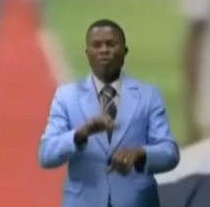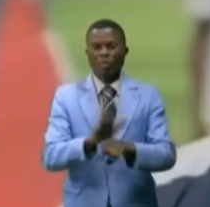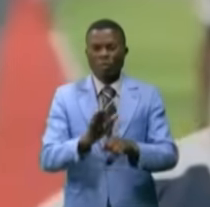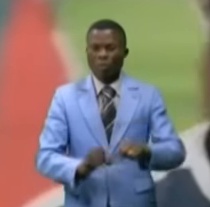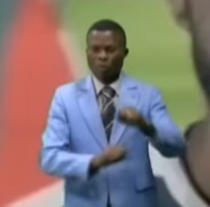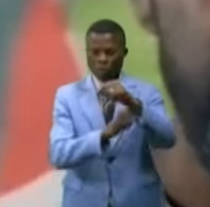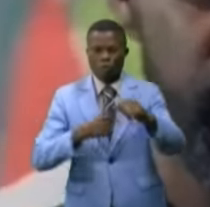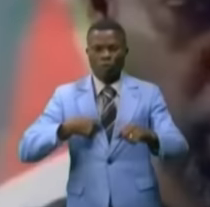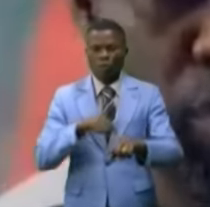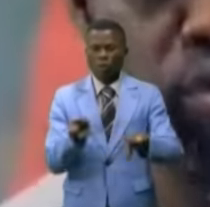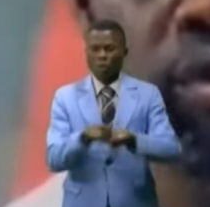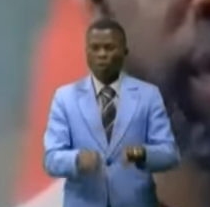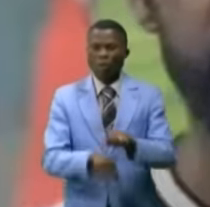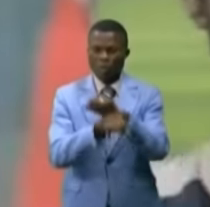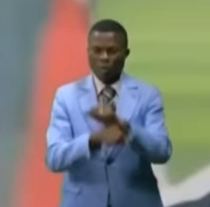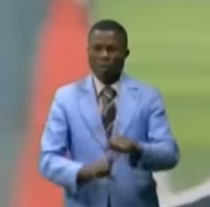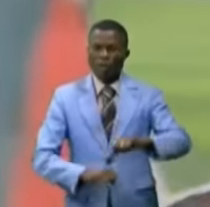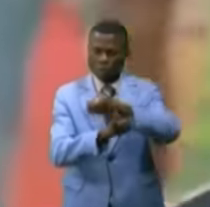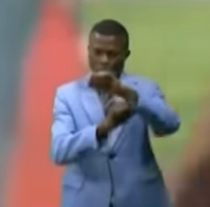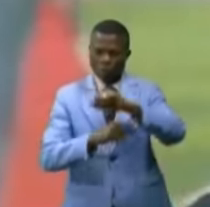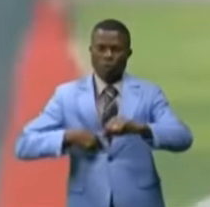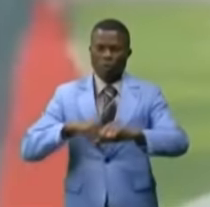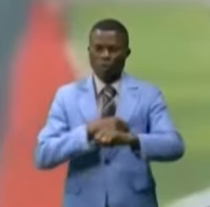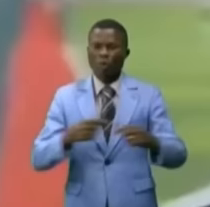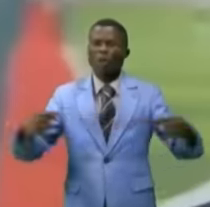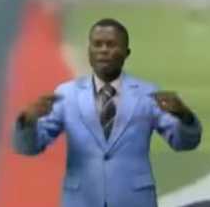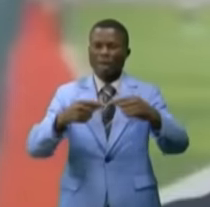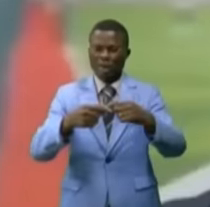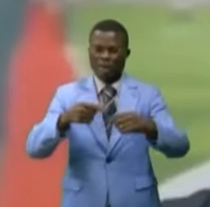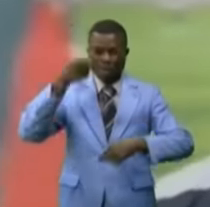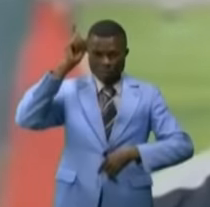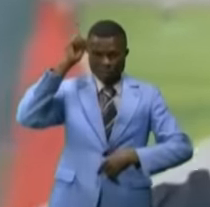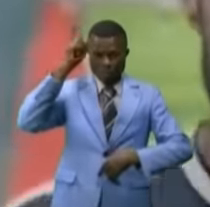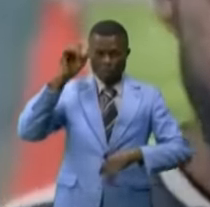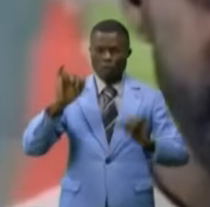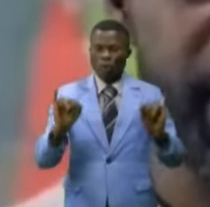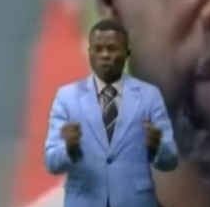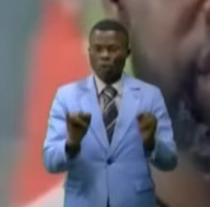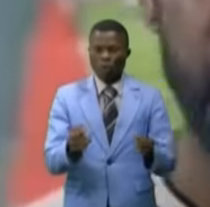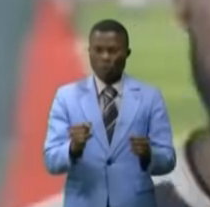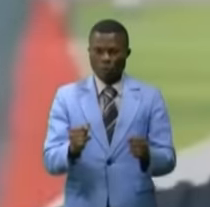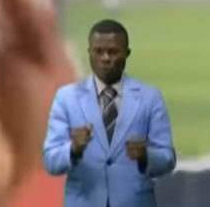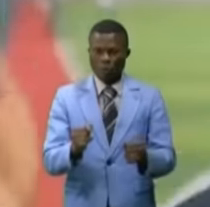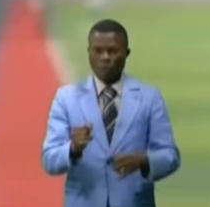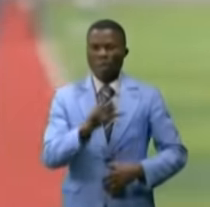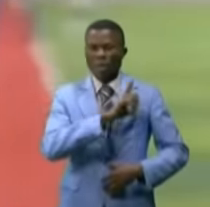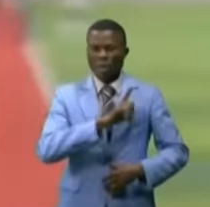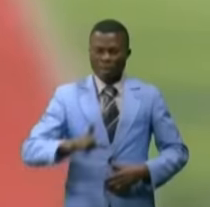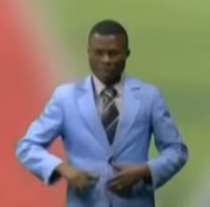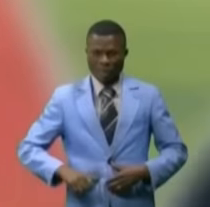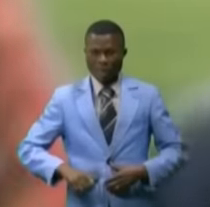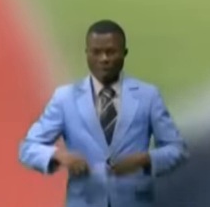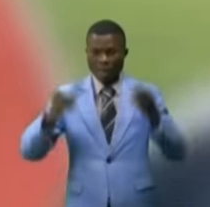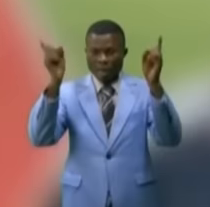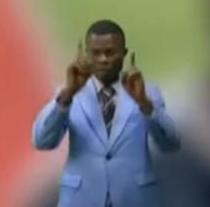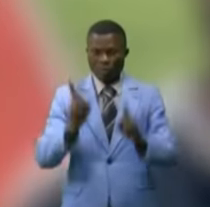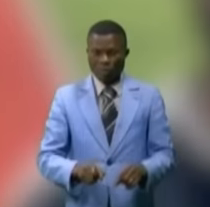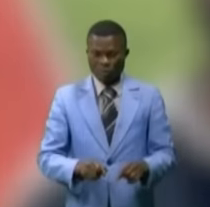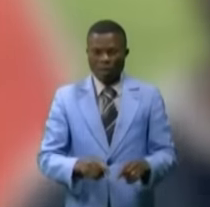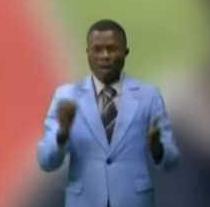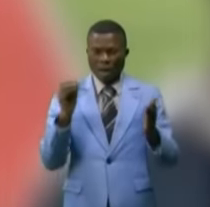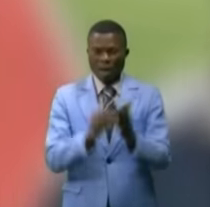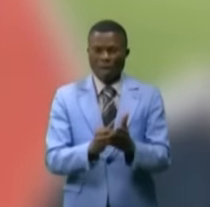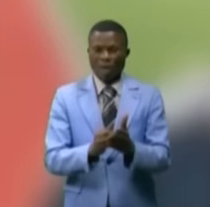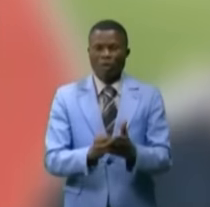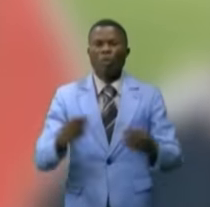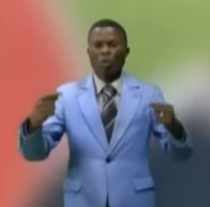Bissot comme d'habitude. Vous pouvez soutenir Bissot des matchs, les Kaka passés au Québec, Kaka. Il y a les gens contre les gens d'Afrique. Vous pouvez juste un